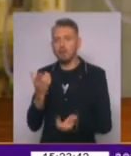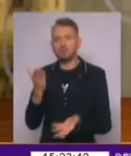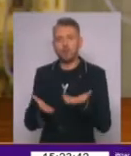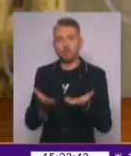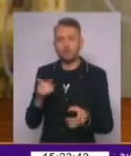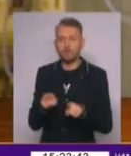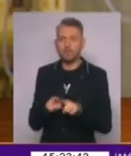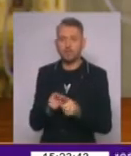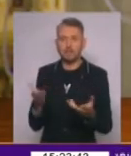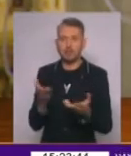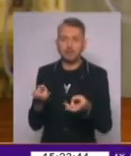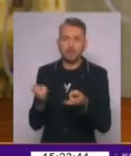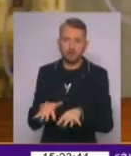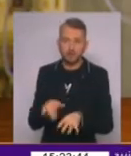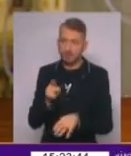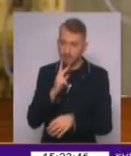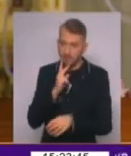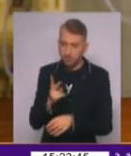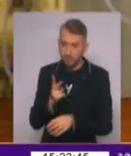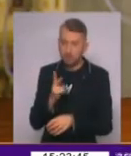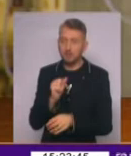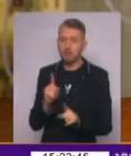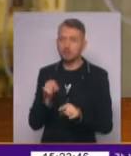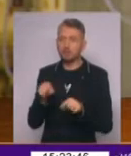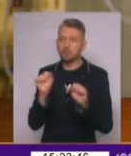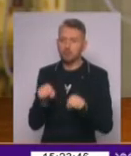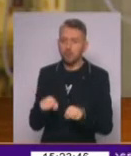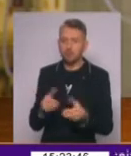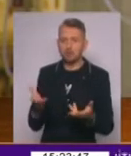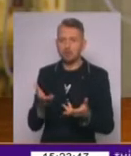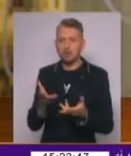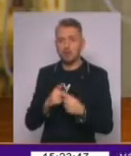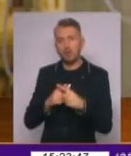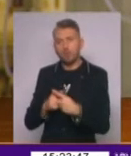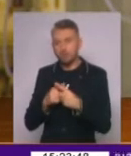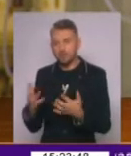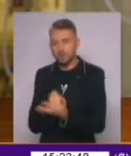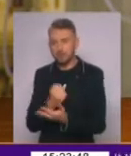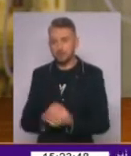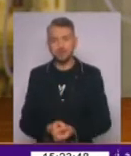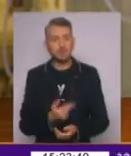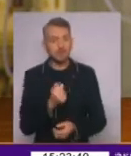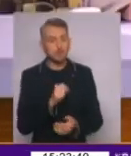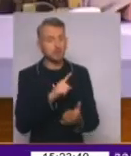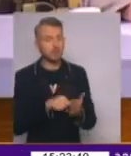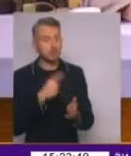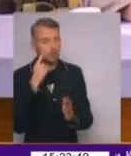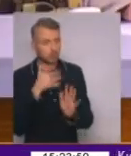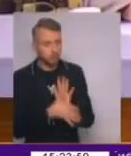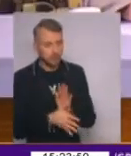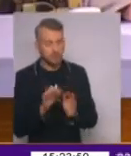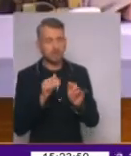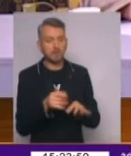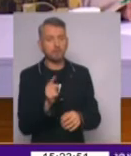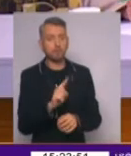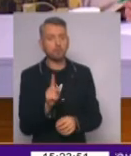все-таки якась залишиться? Тобто ви бачите, на чому тут можна, можливо, якийсь компроміс зробити? Так, питання зрозуміле. Справа в